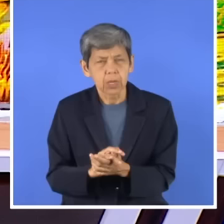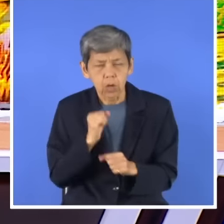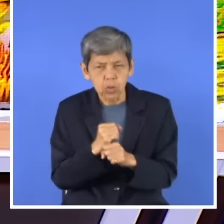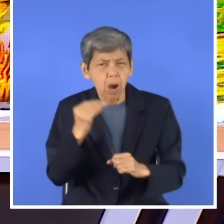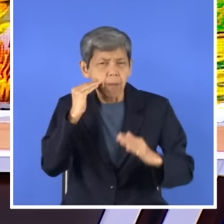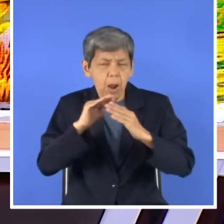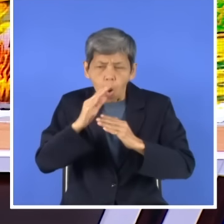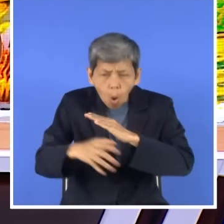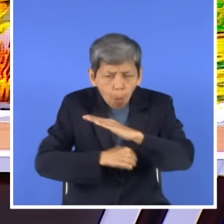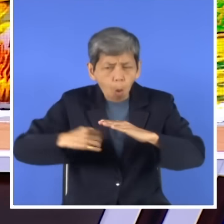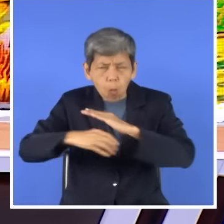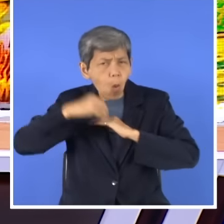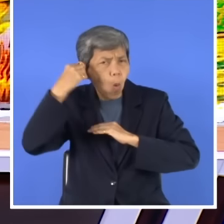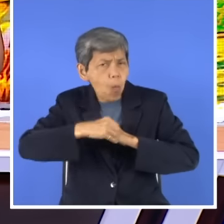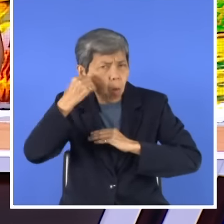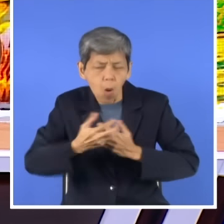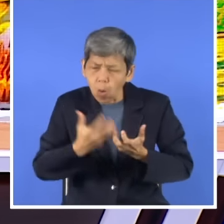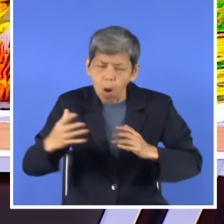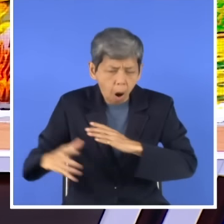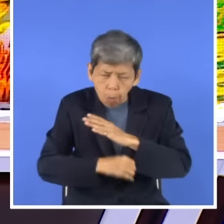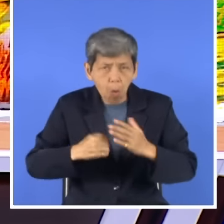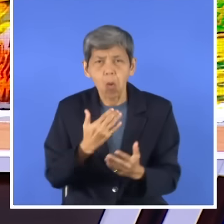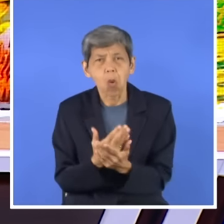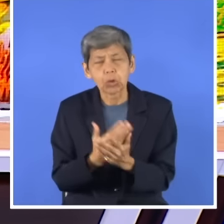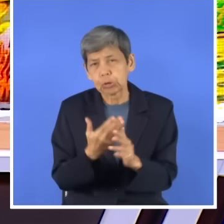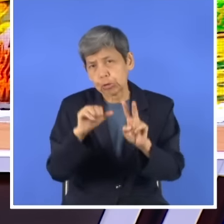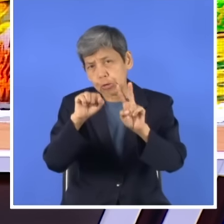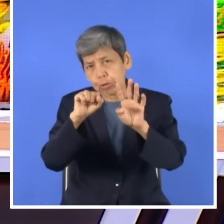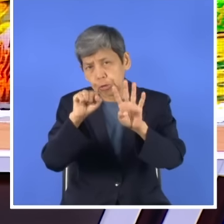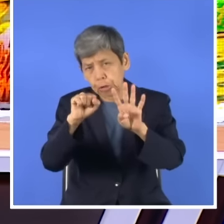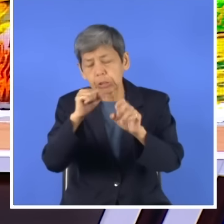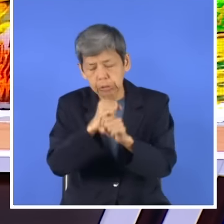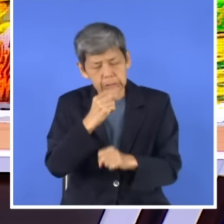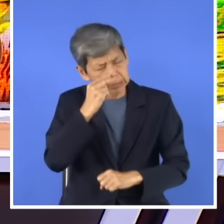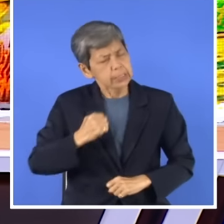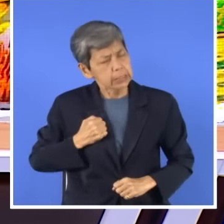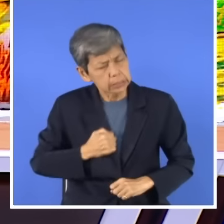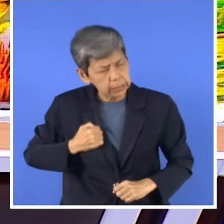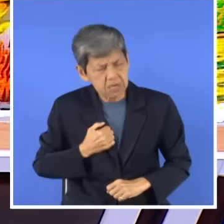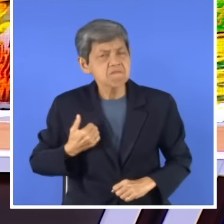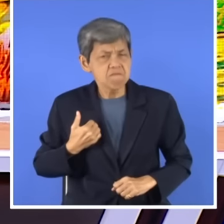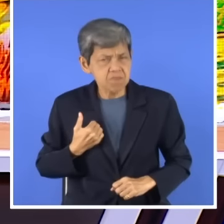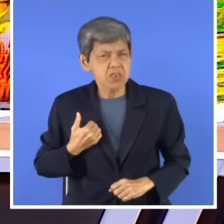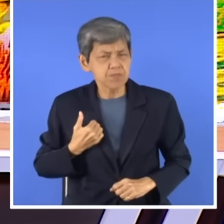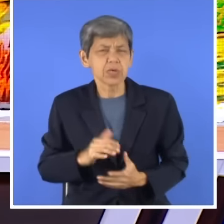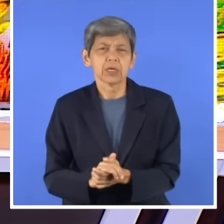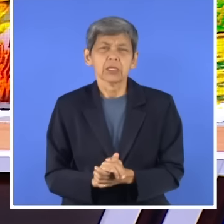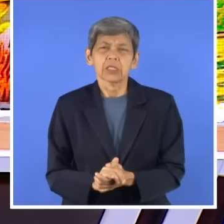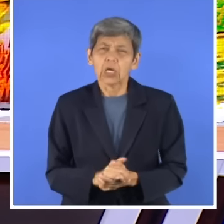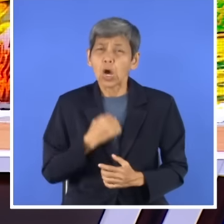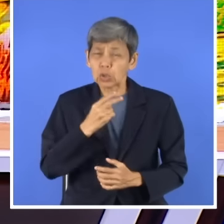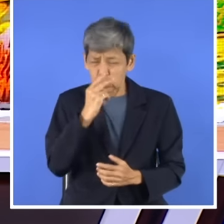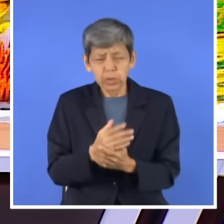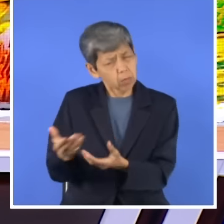านแล้วมาขโมยของกวาดทรัพย์สินไปได้เนี่ยเกือบ 400,000 บาทแต่สิ่งที่น่าเสียดายมากที่สุดแล้วก็อยากให้โจรเนี่ยเอาม